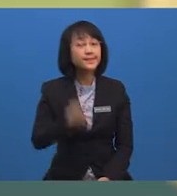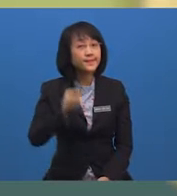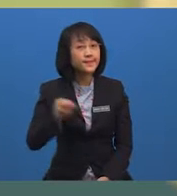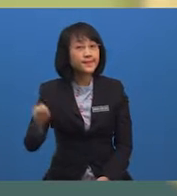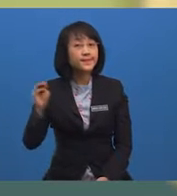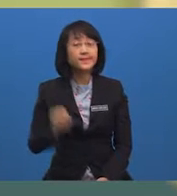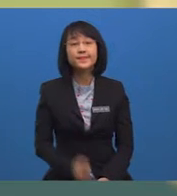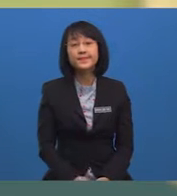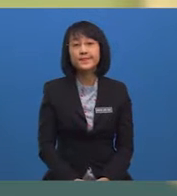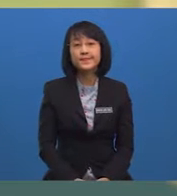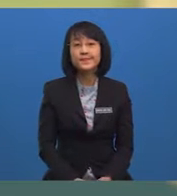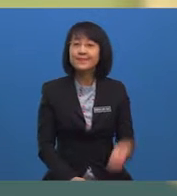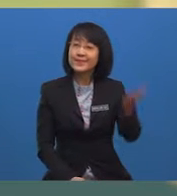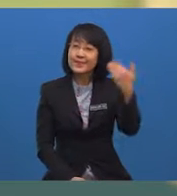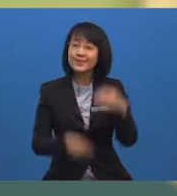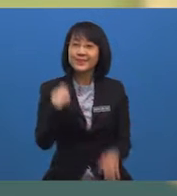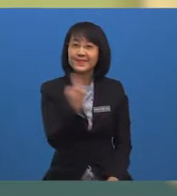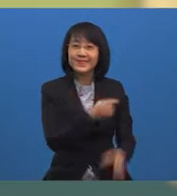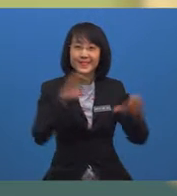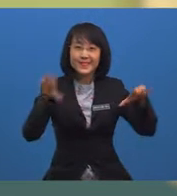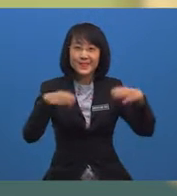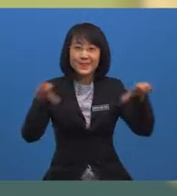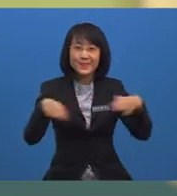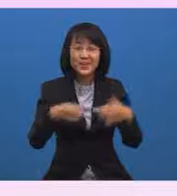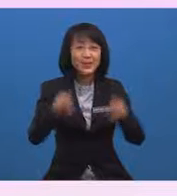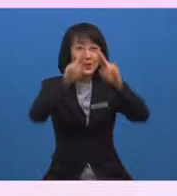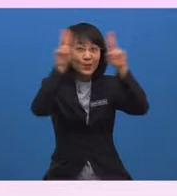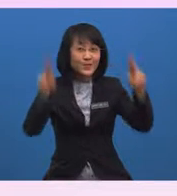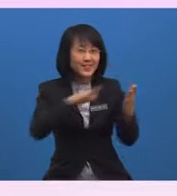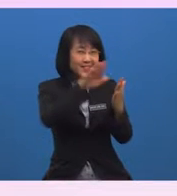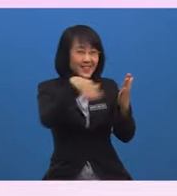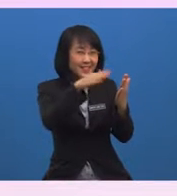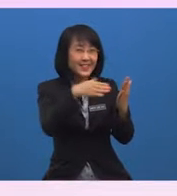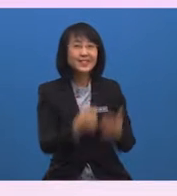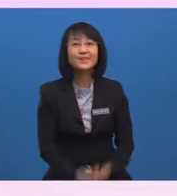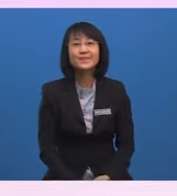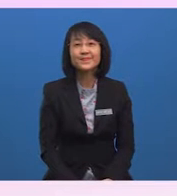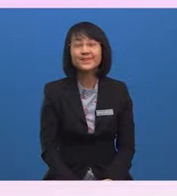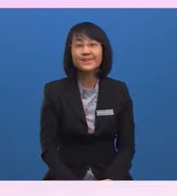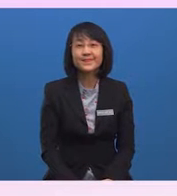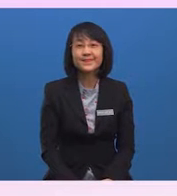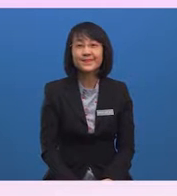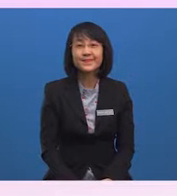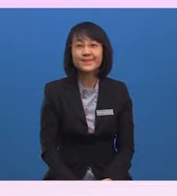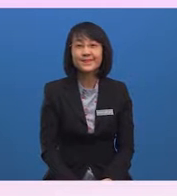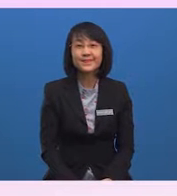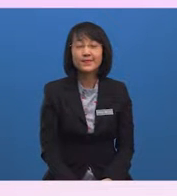Murid-murid, jom kita buat uji kaji mengenal pasti tolakan dan tarikan